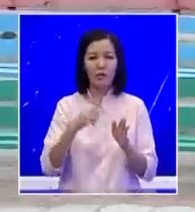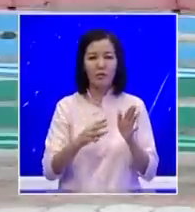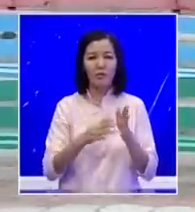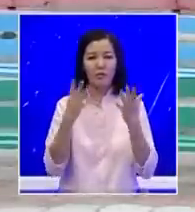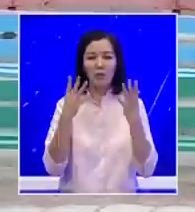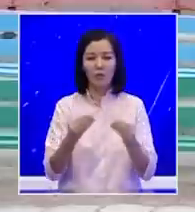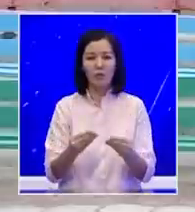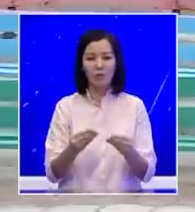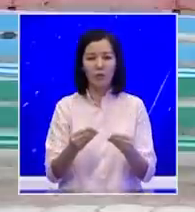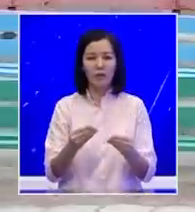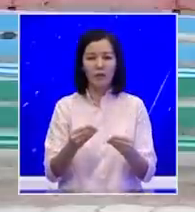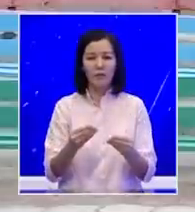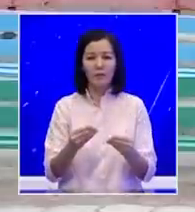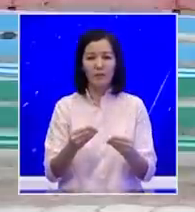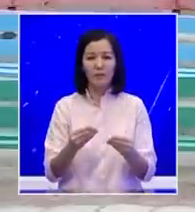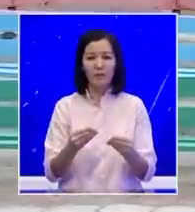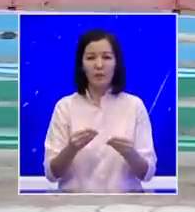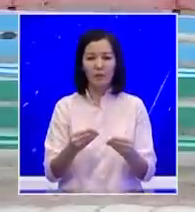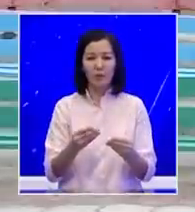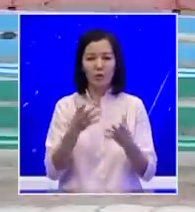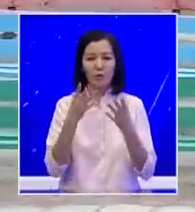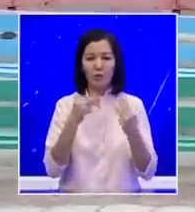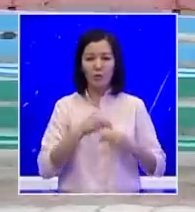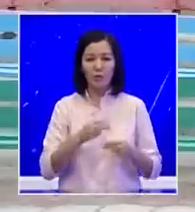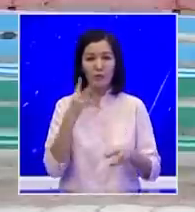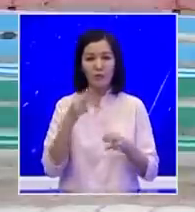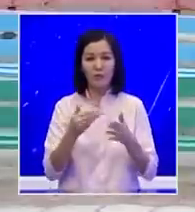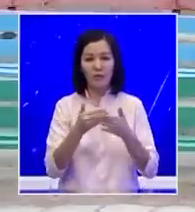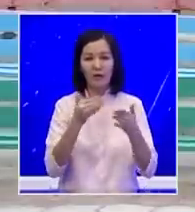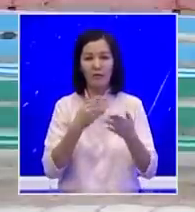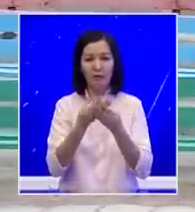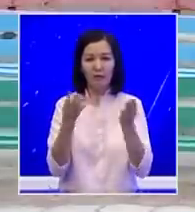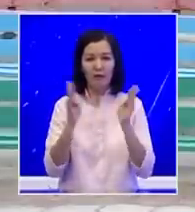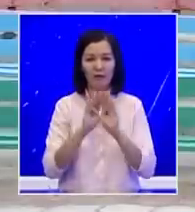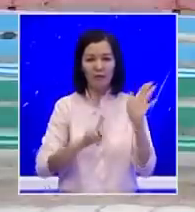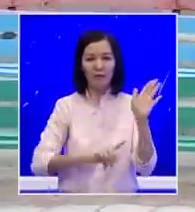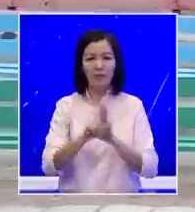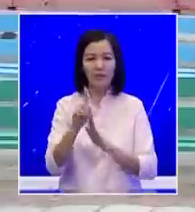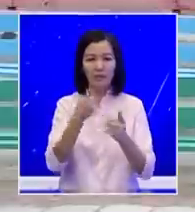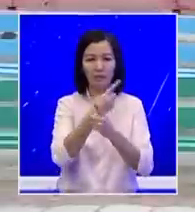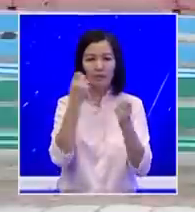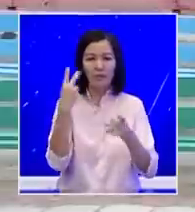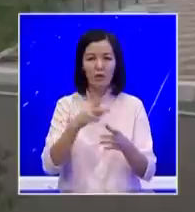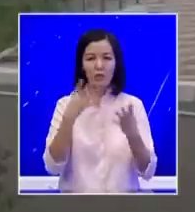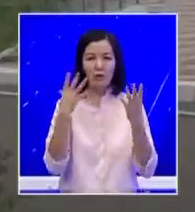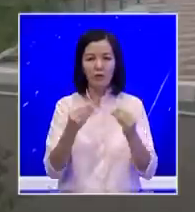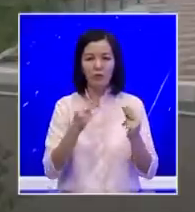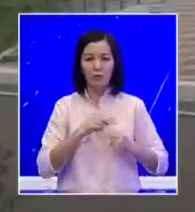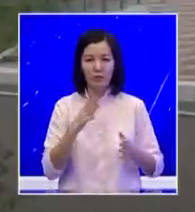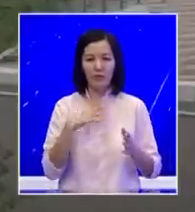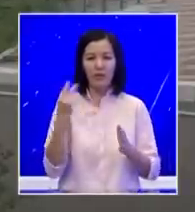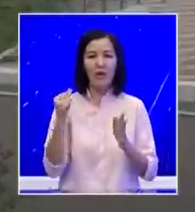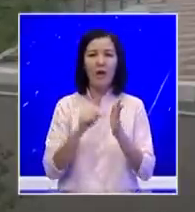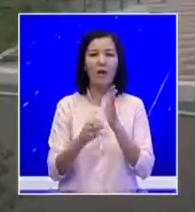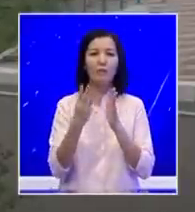күн. Біздің 28 күніміз бітердің алдында осындай карантин болып, біз бір ай 20 күнде істеп қайттық. 63